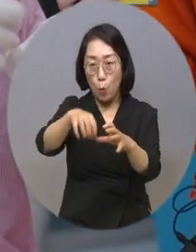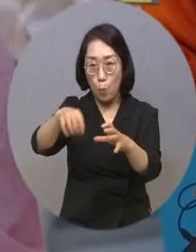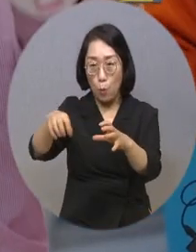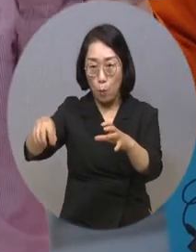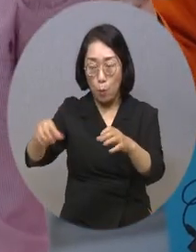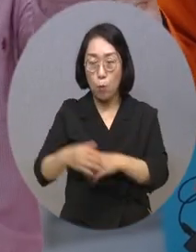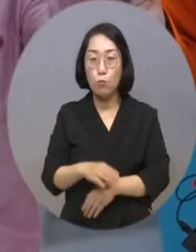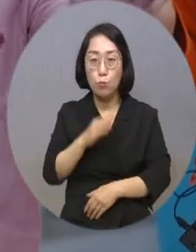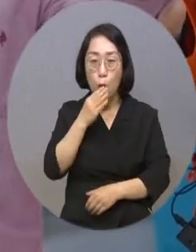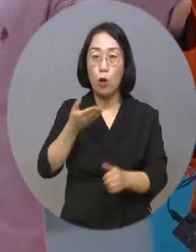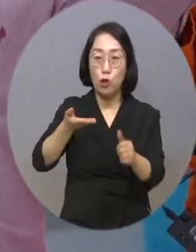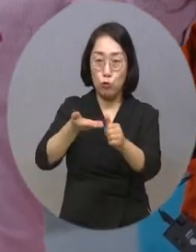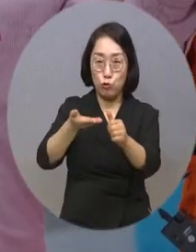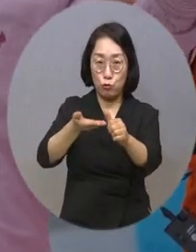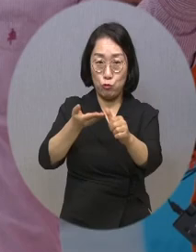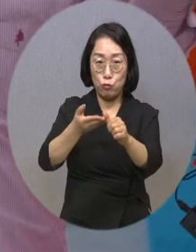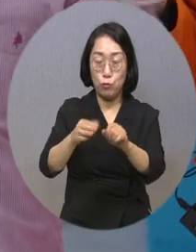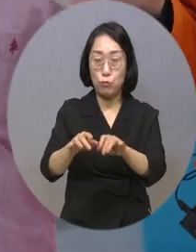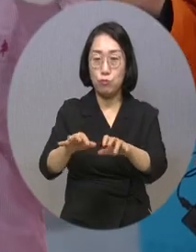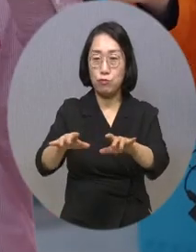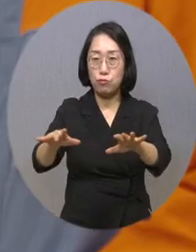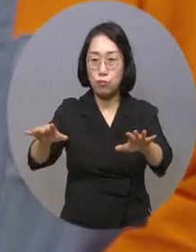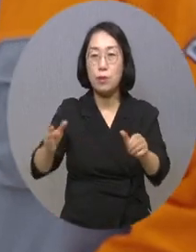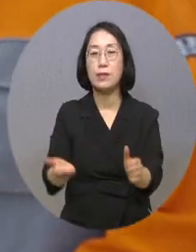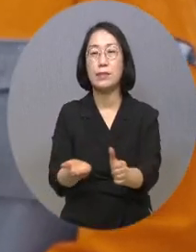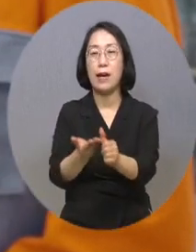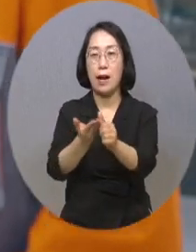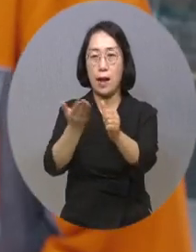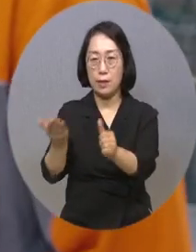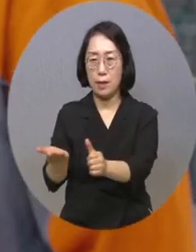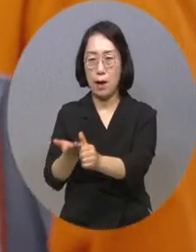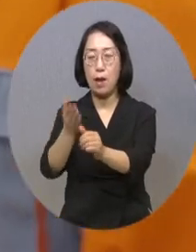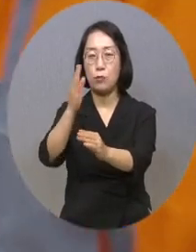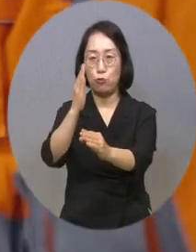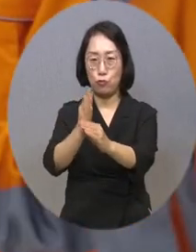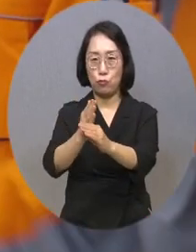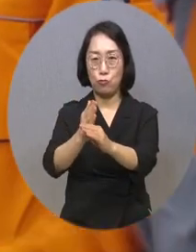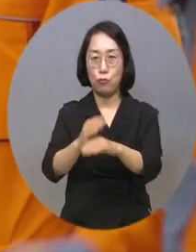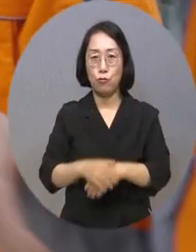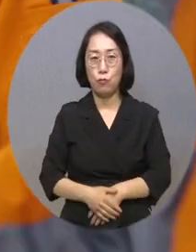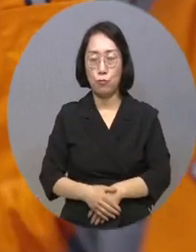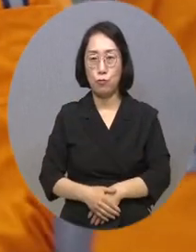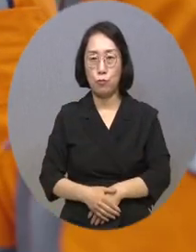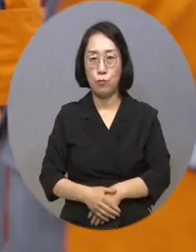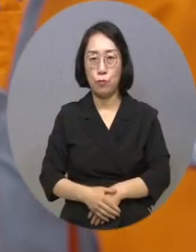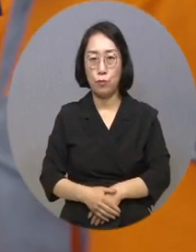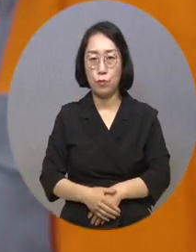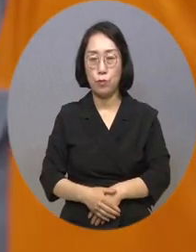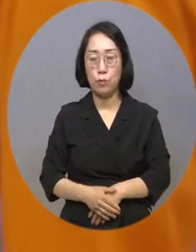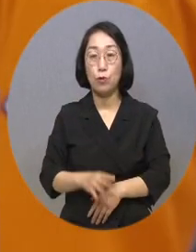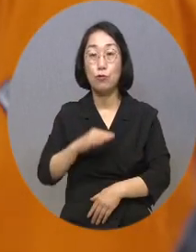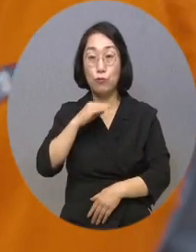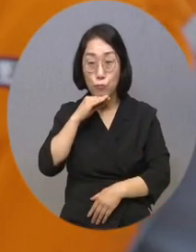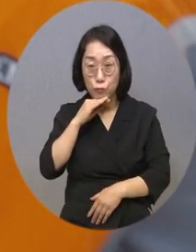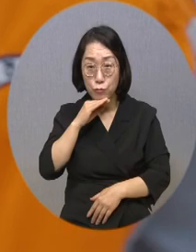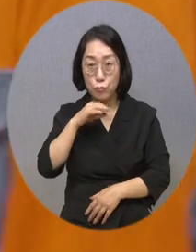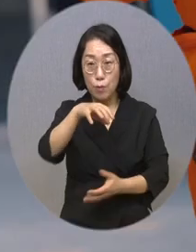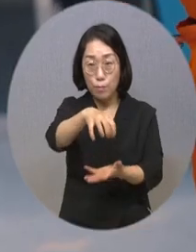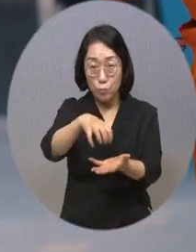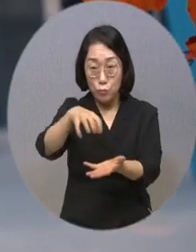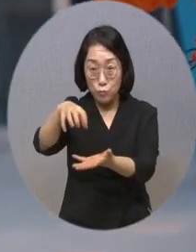돼가지고 이제 이 근처 흩어져서 이제 자라는 거죠. 그 다음에 다시 이렇게 주워 오시는구나. 주는 게